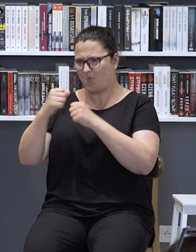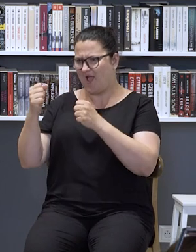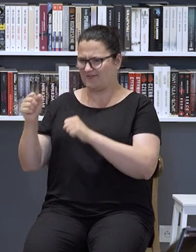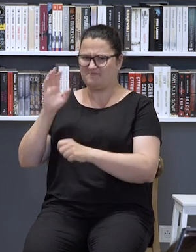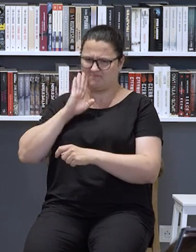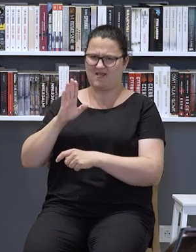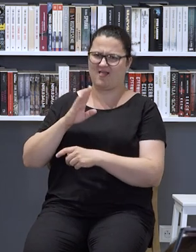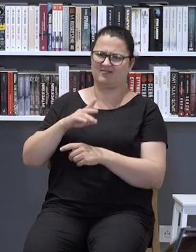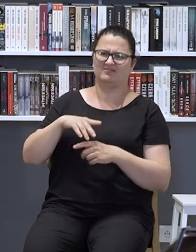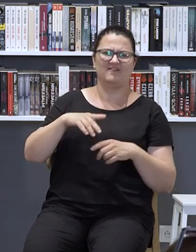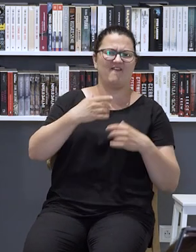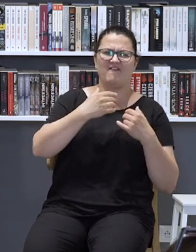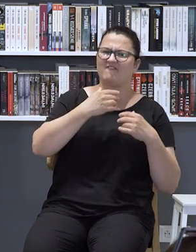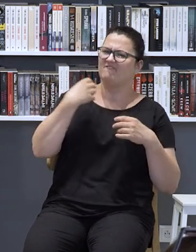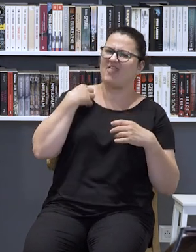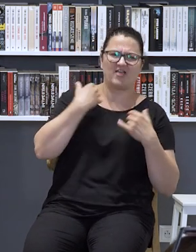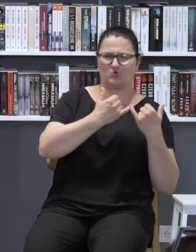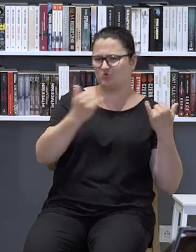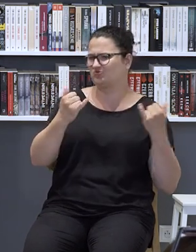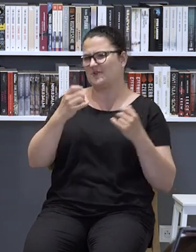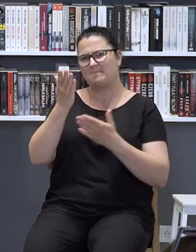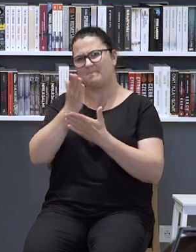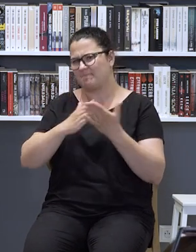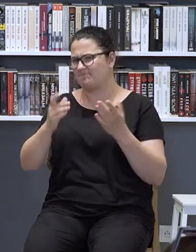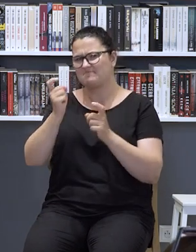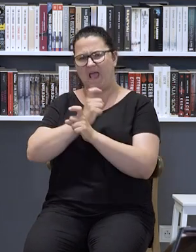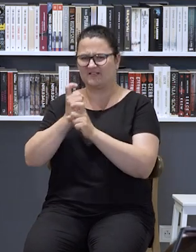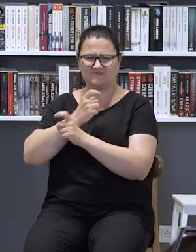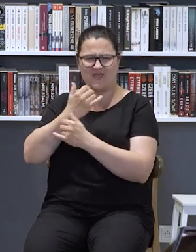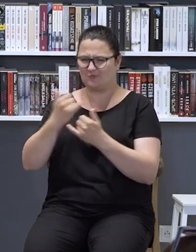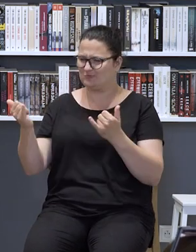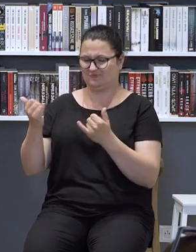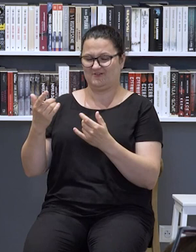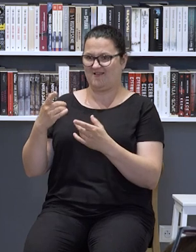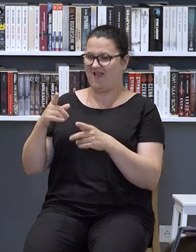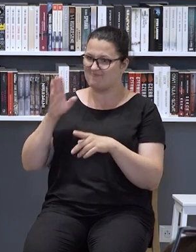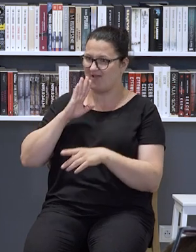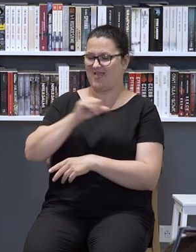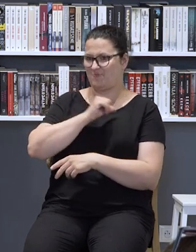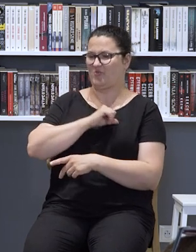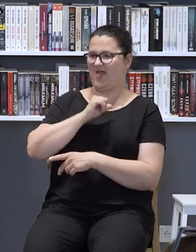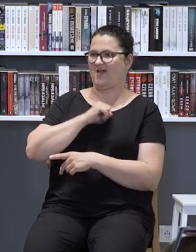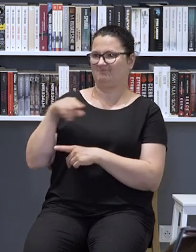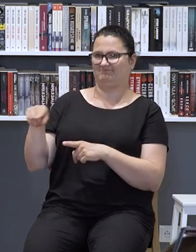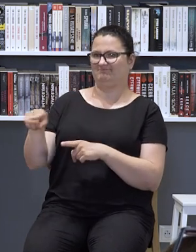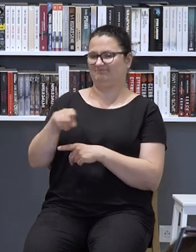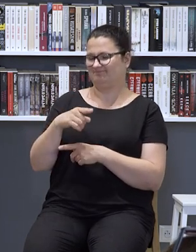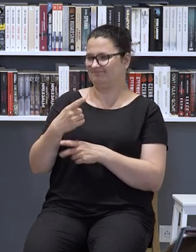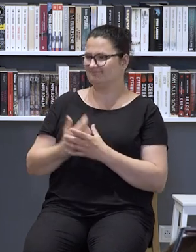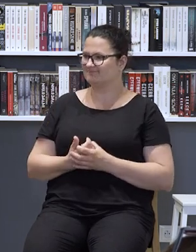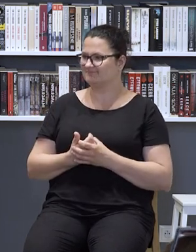wiekach i różnych krajach. Wiesz, no dużo wysiłków to włożyłam. No ale zdajesz sobie sprawę jakby z tego,